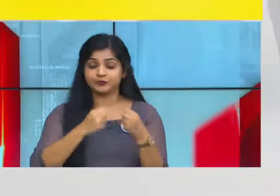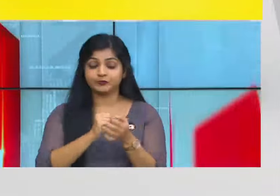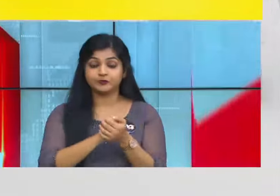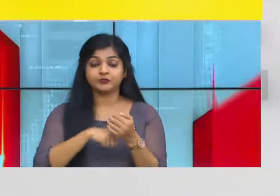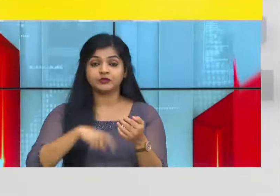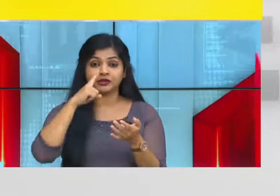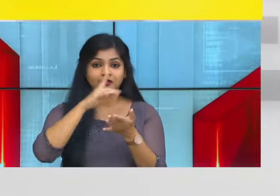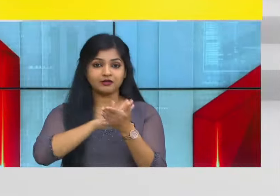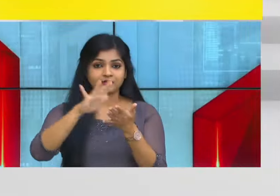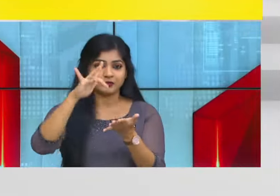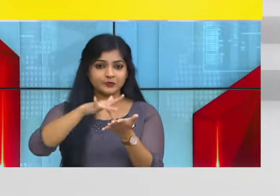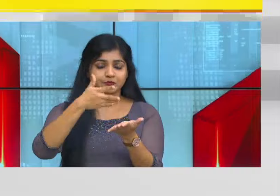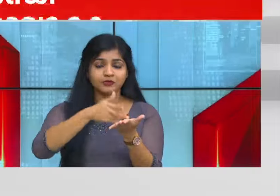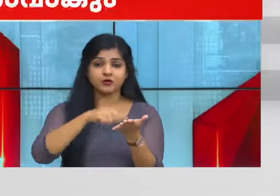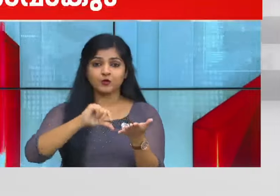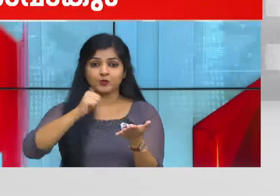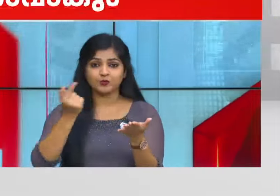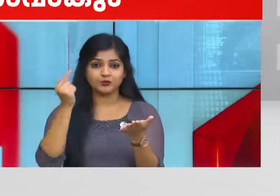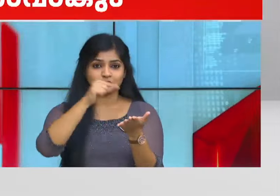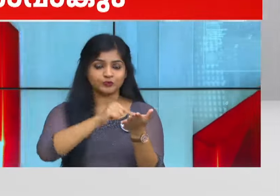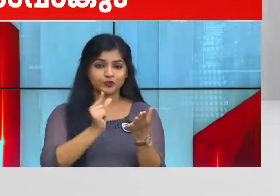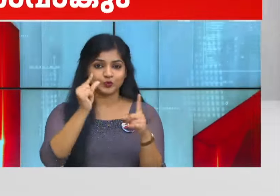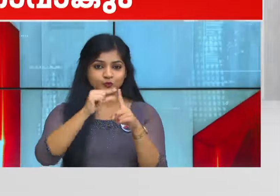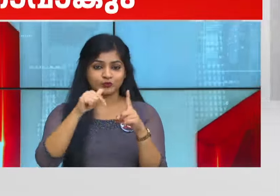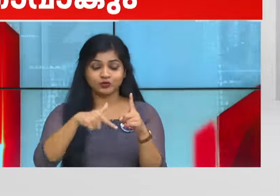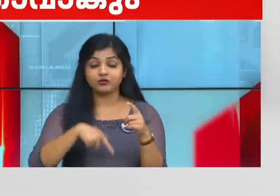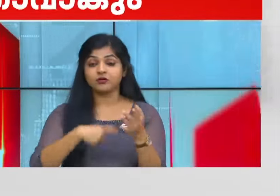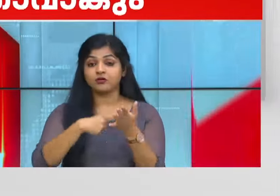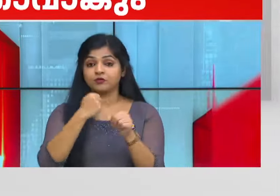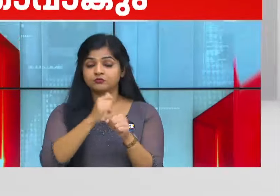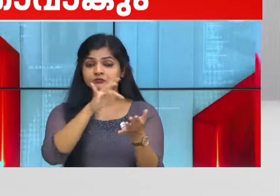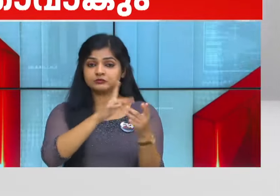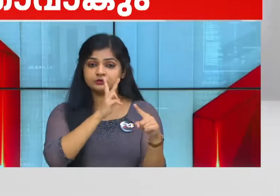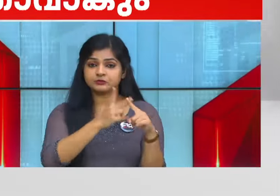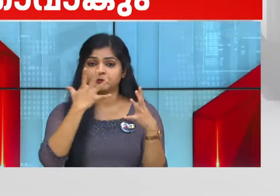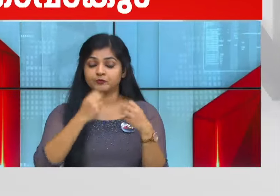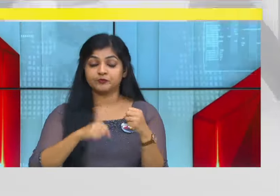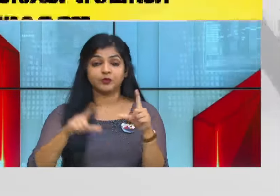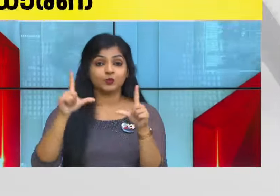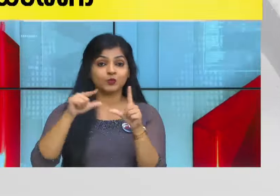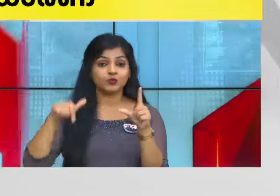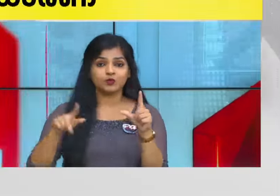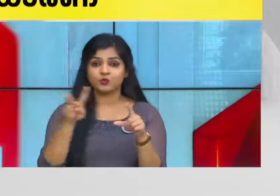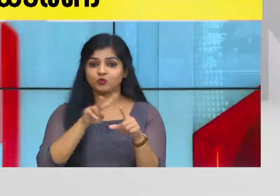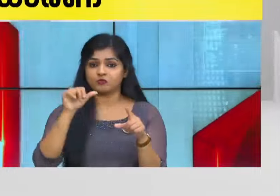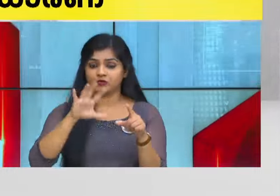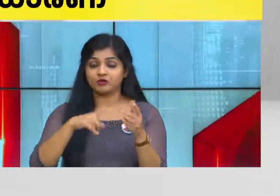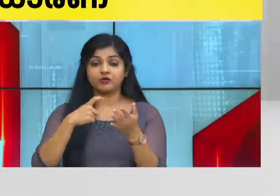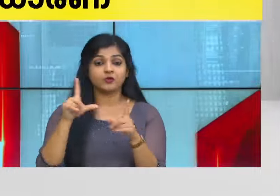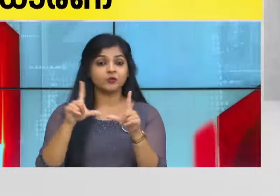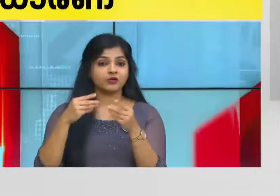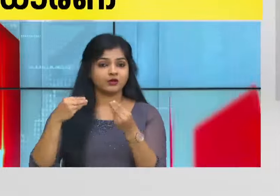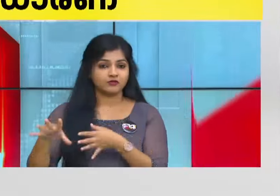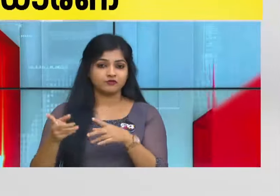ഉണ്ടായ മുന്നേറ്റം അത് തുടരണമെങ്കിൽ രാഹുൽ ഗാന്ധി റായ്ബറേലി ഉണ്ടാകണം. ആ ഒരു സാഹചര്യത്തിൽ എന്തായാലും വയനാട് ഒഴിയേണ്ടി വരും. അത്തരം ചില ചർച്ചകൾക്ക് എന്തായാലും